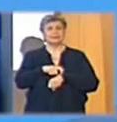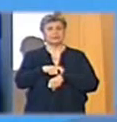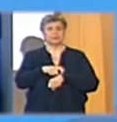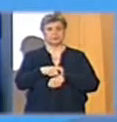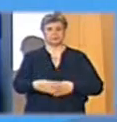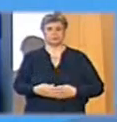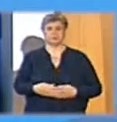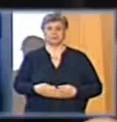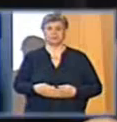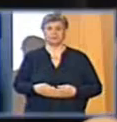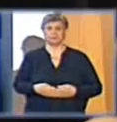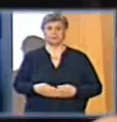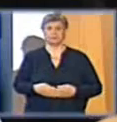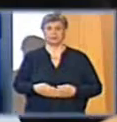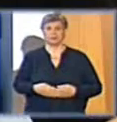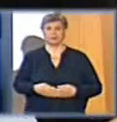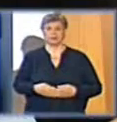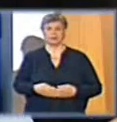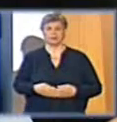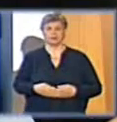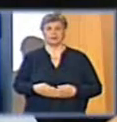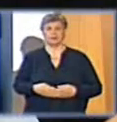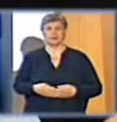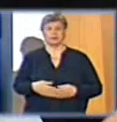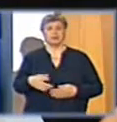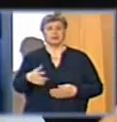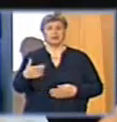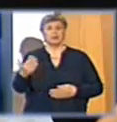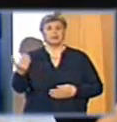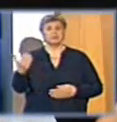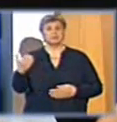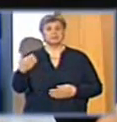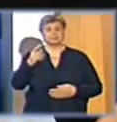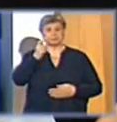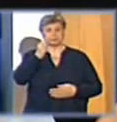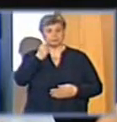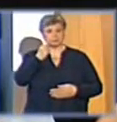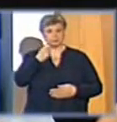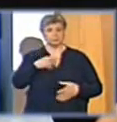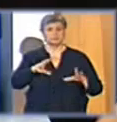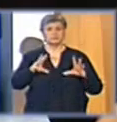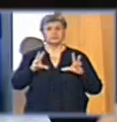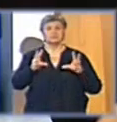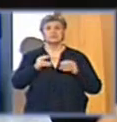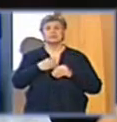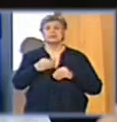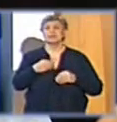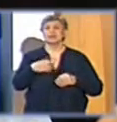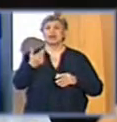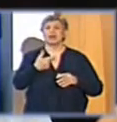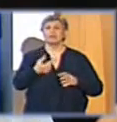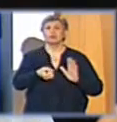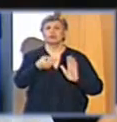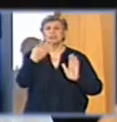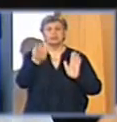Κύριε Εκπρόσωπε, Γαλλία Τσάτος από Real FM και Real News. Σε σχέση με το μνημόνιο κατανόησης που θα υπογραφεί